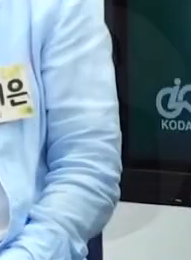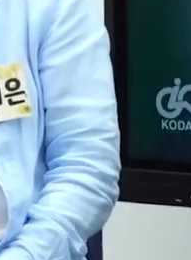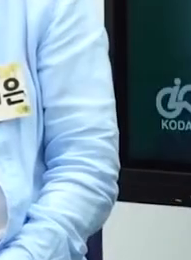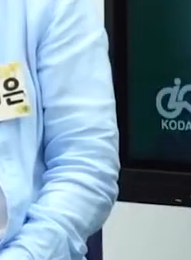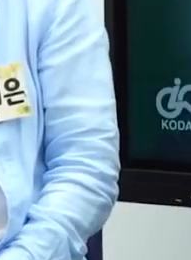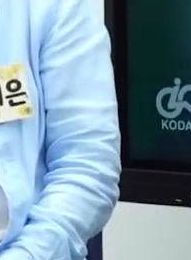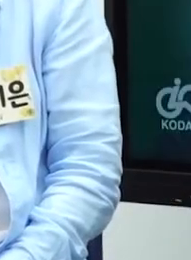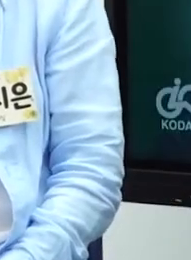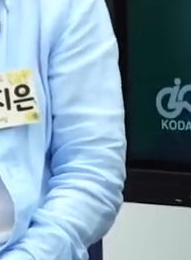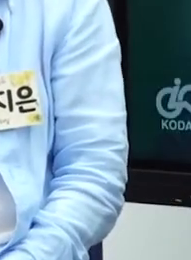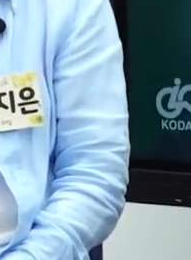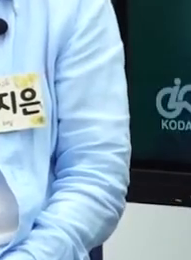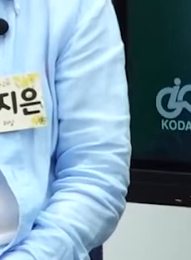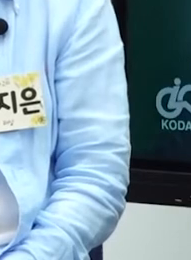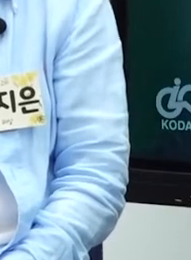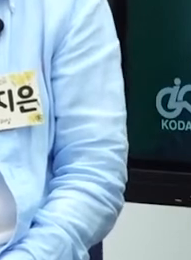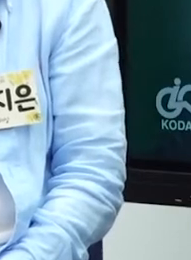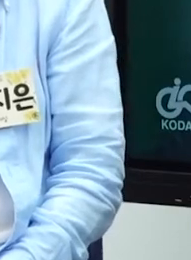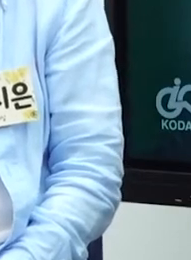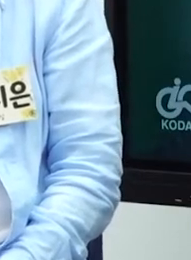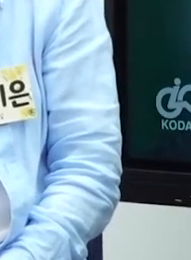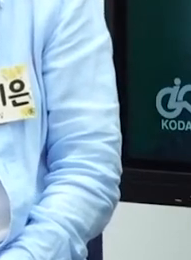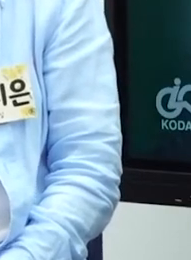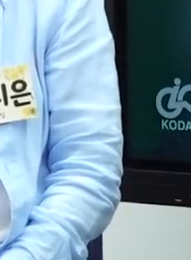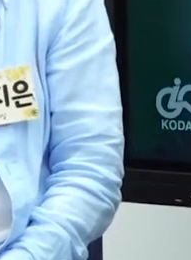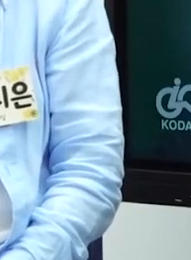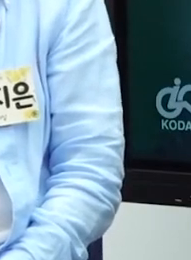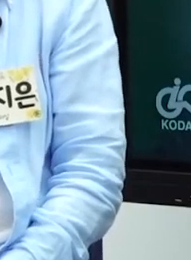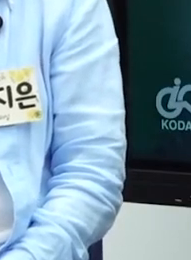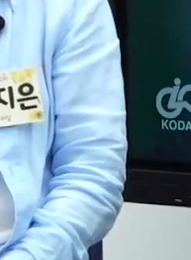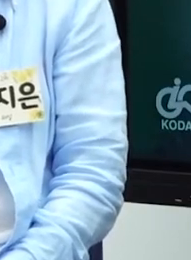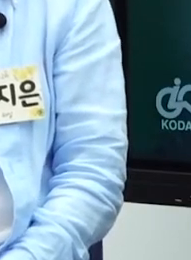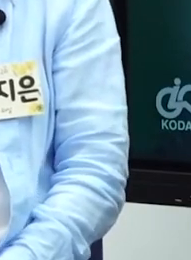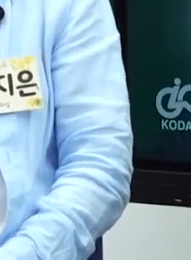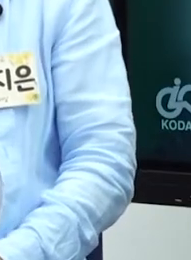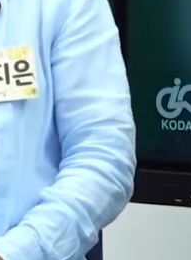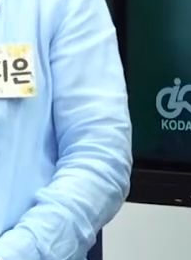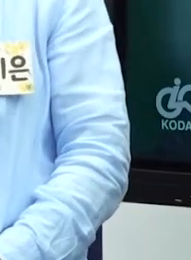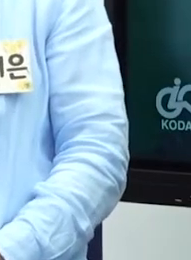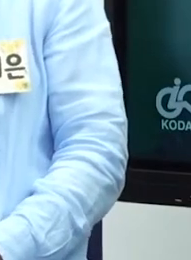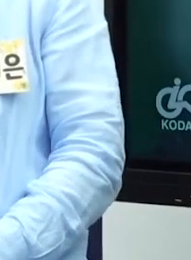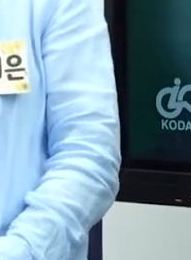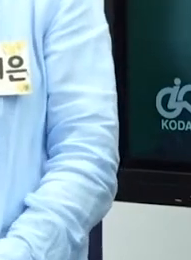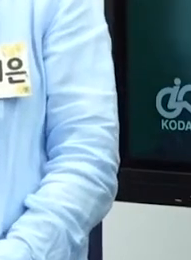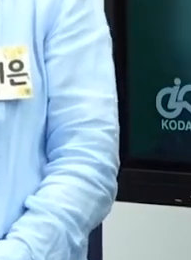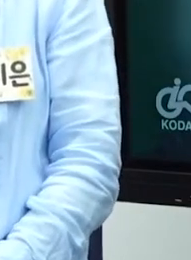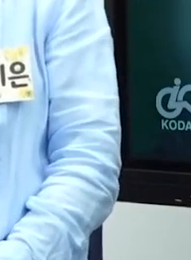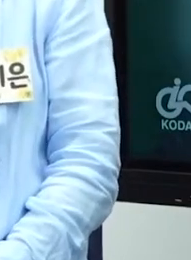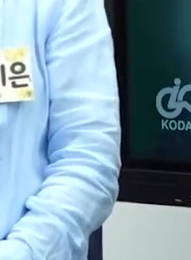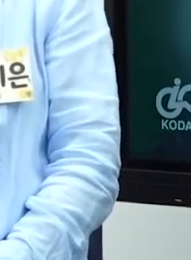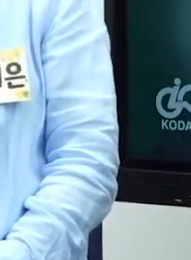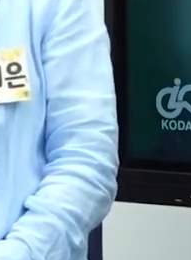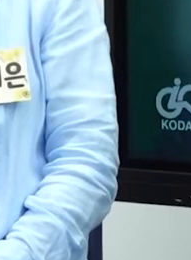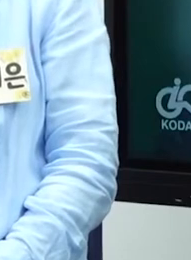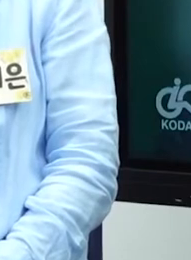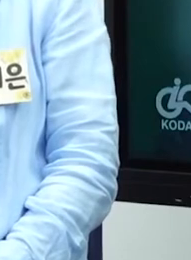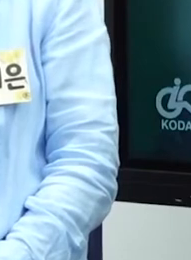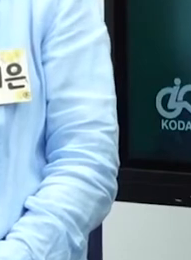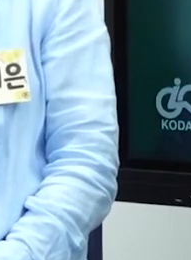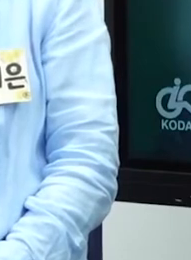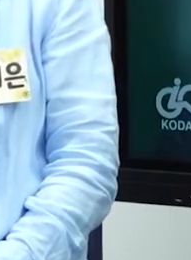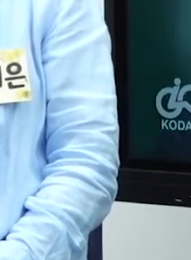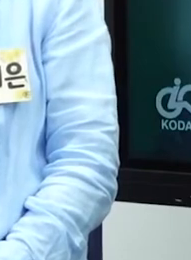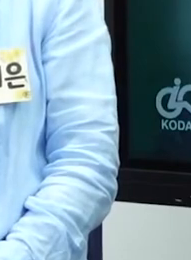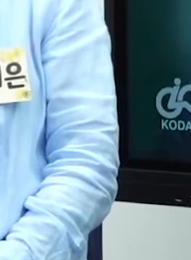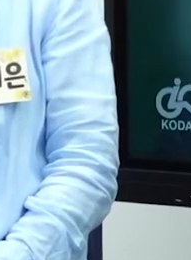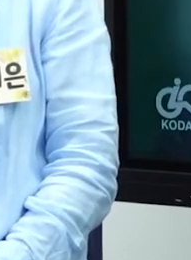예전에 제가 영화를 봤을 때요. 미라클 벨리에, 네, 2014년도 맞습니다. 프랑스 미라클 벨리에를 보고